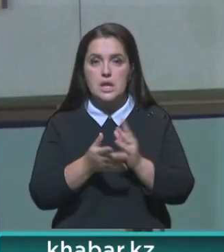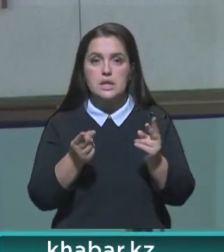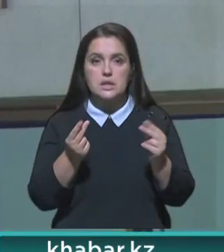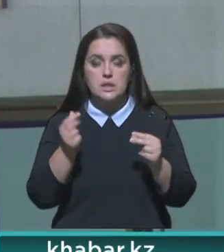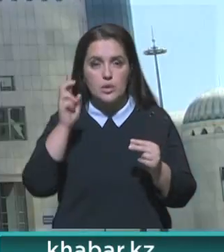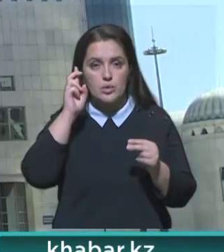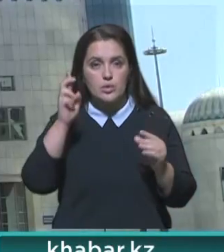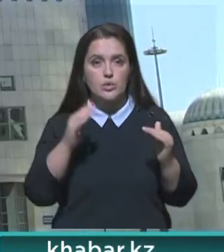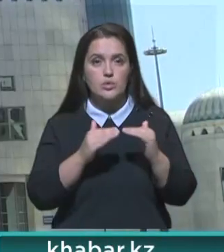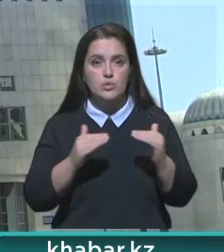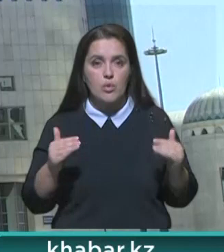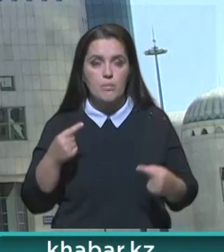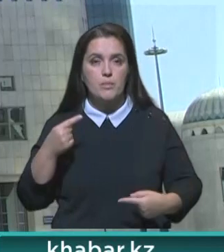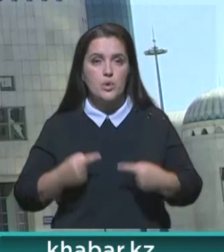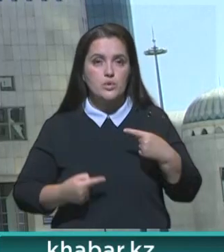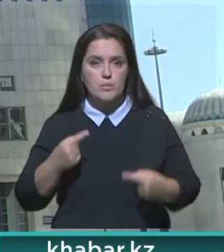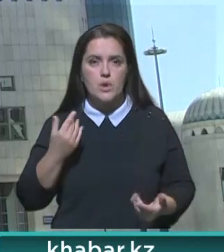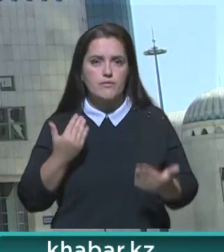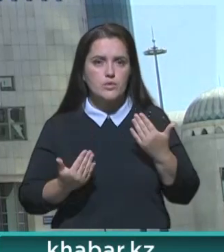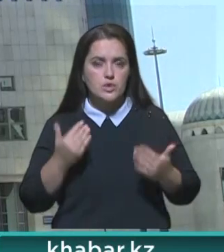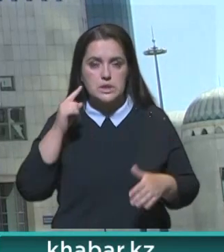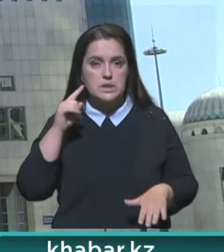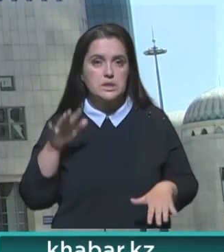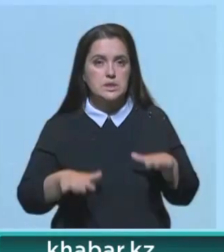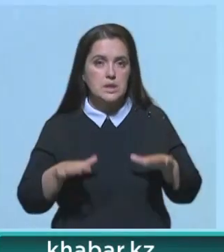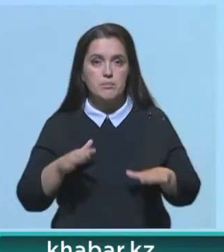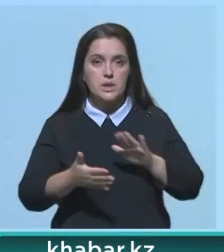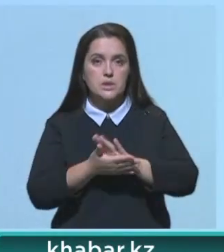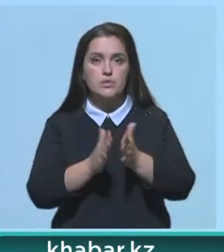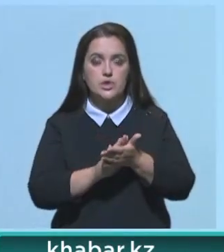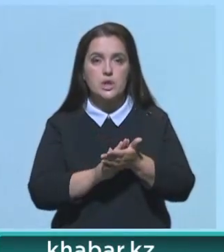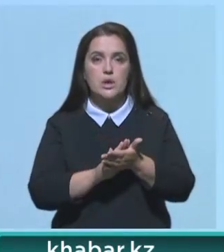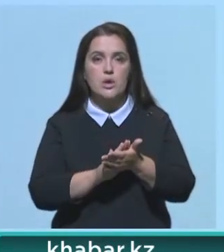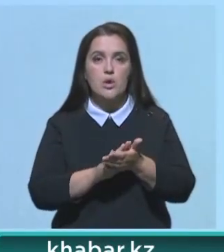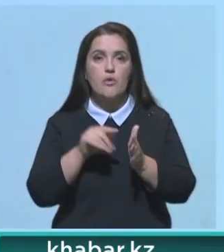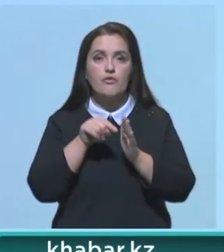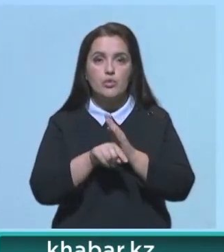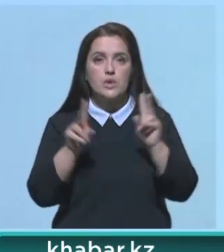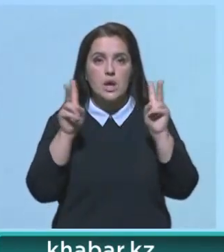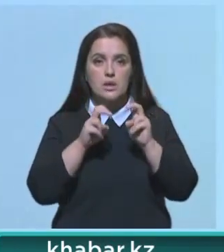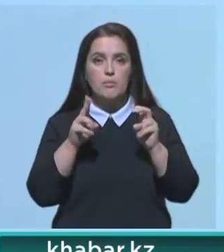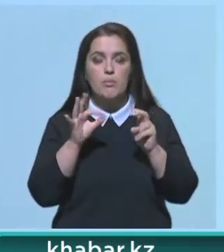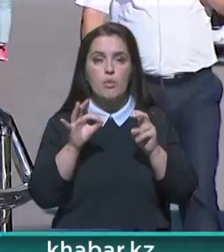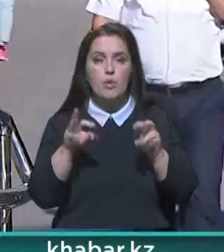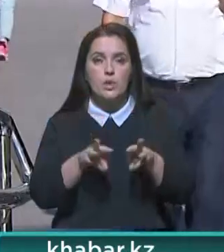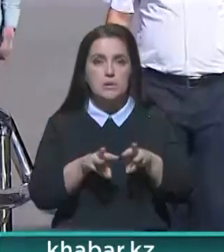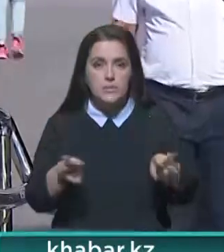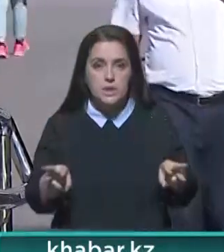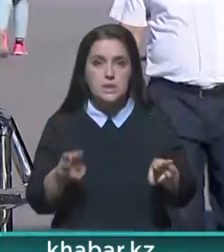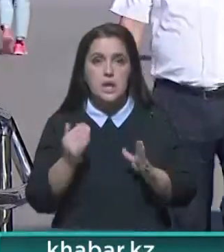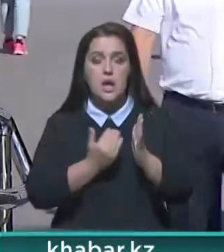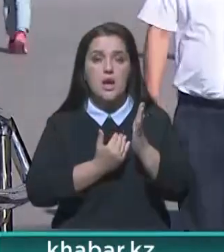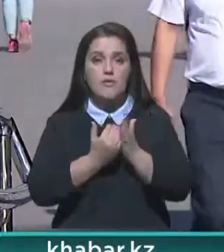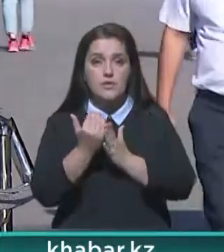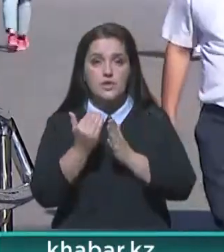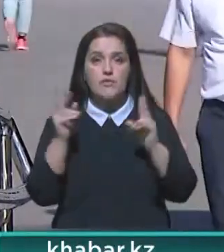эффективность расходования казны на государственном уровне и оспаривать случаи сомнений заключения служб внутреннего аудита по линии